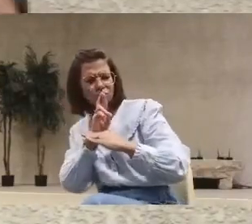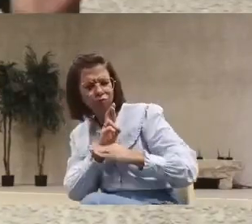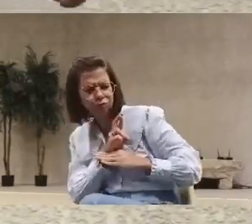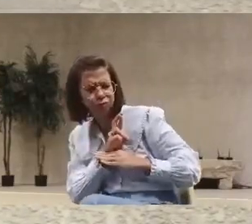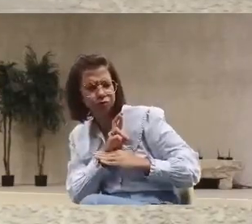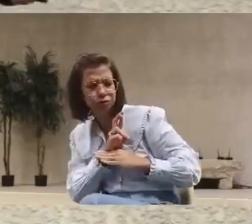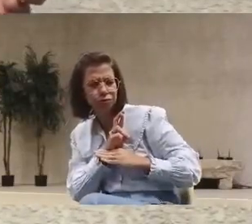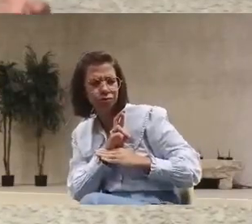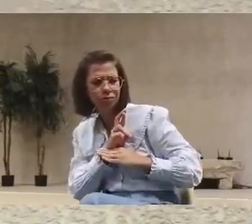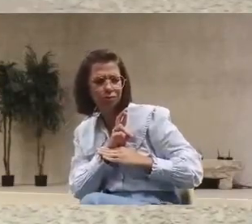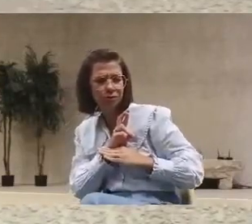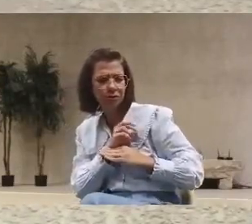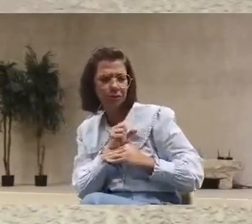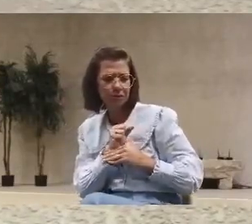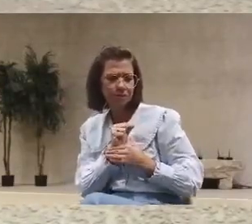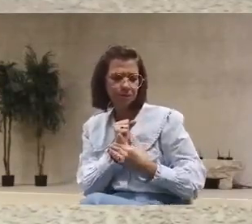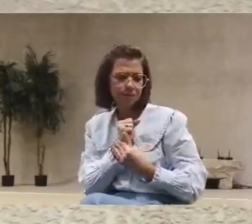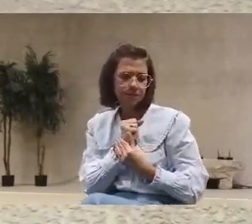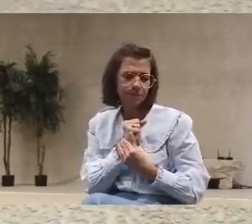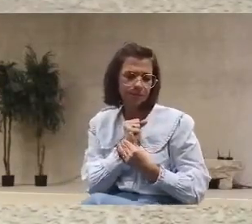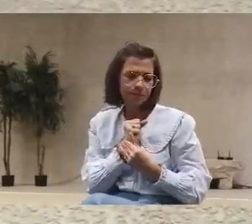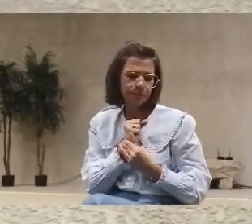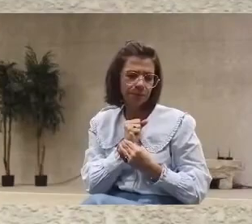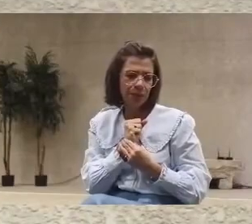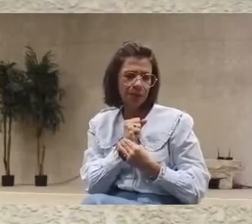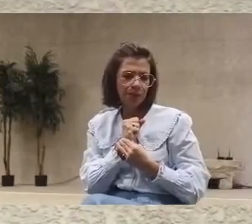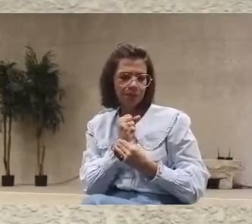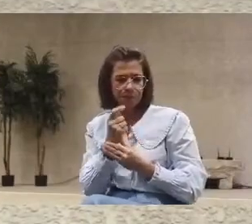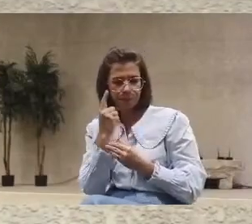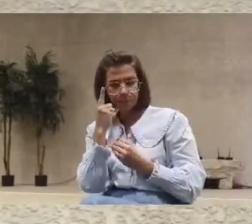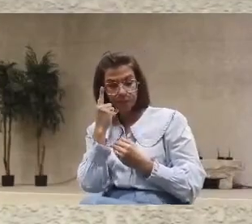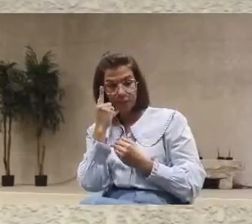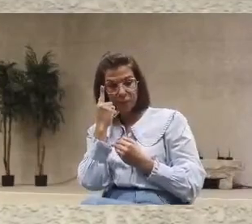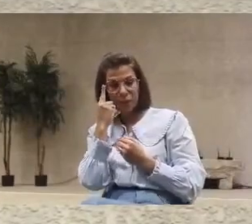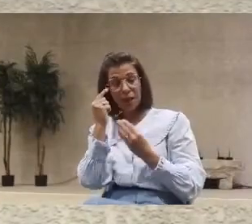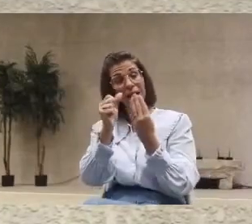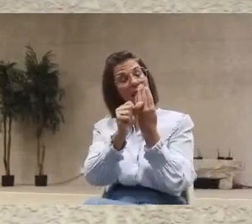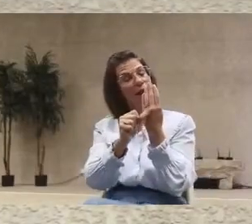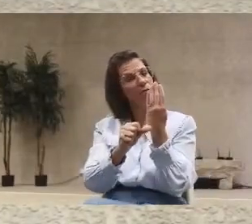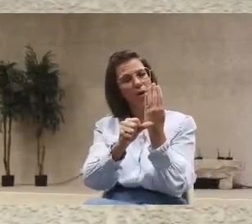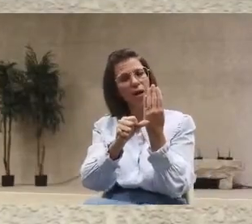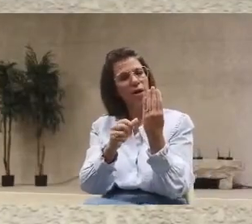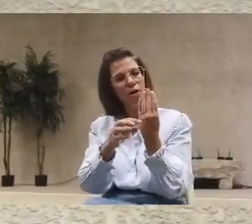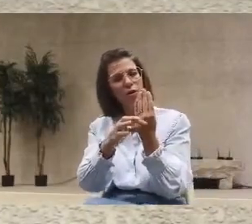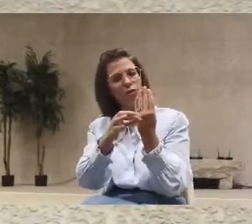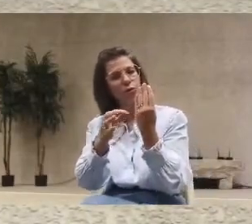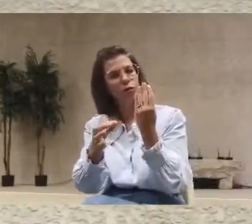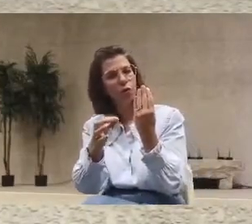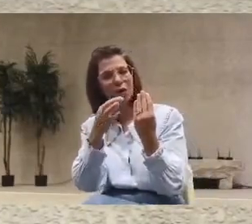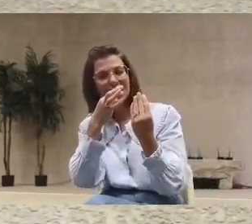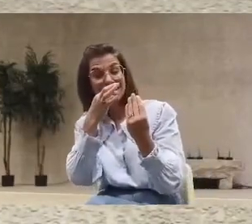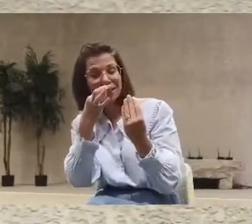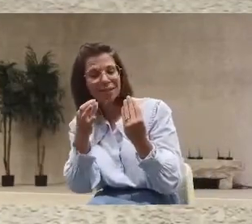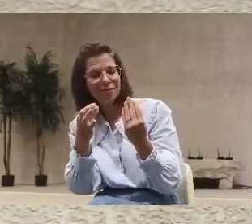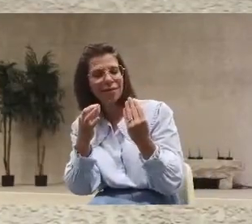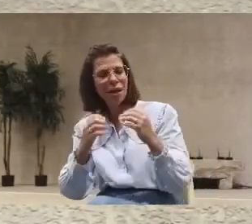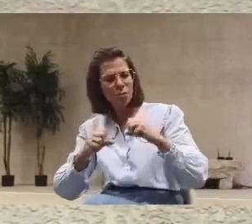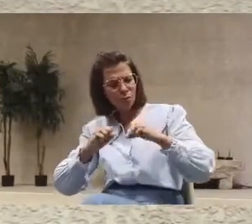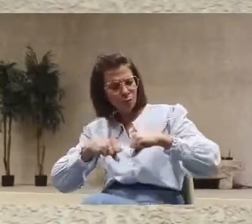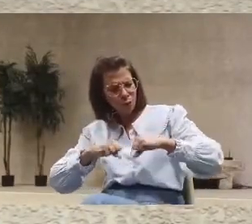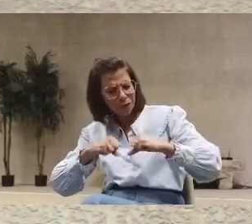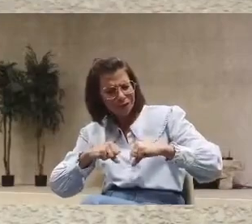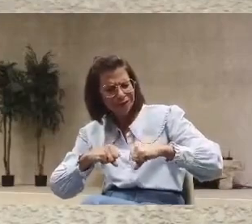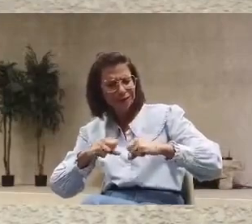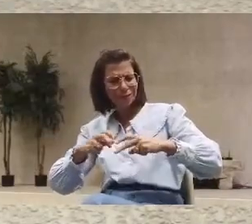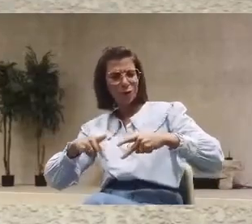Comment est-ce possible ? Mais c'est ce que la parole de Dieu nous montre. Ce qui caractérise le royaume de Dieu,